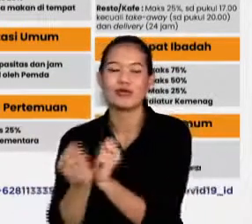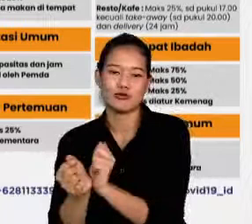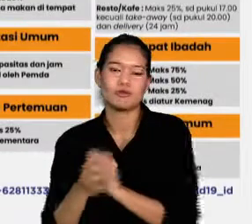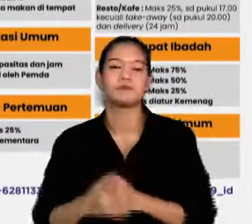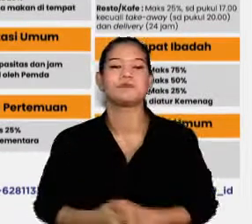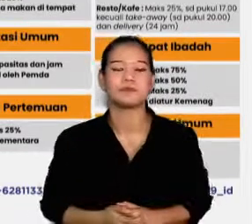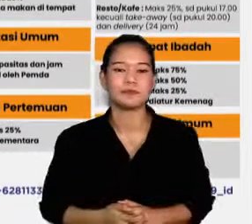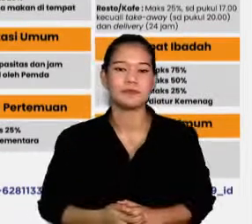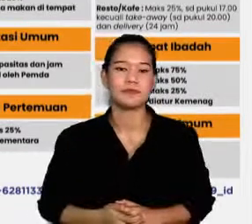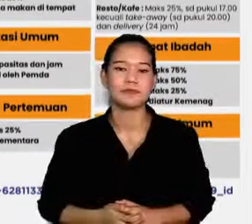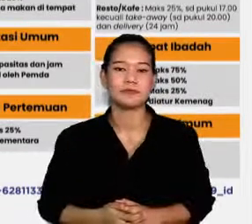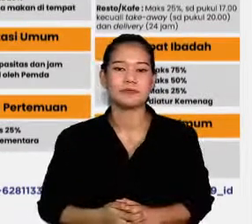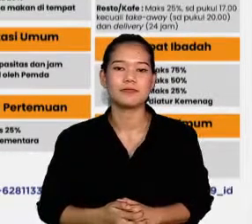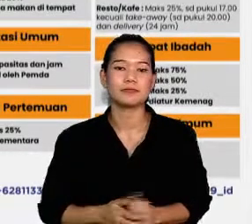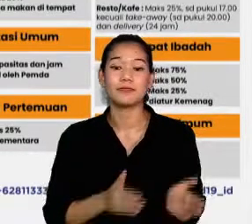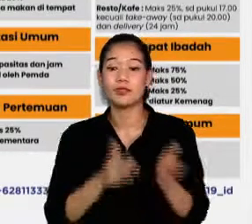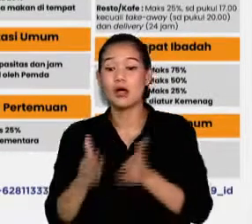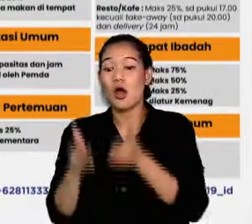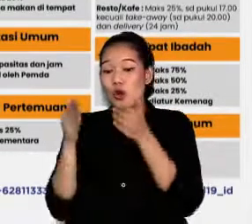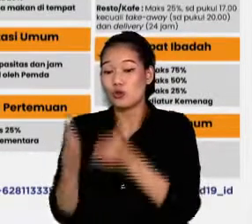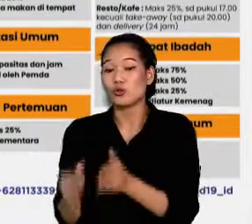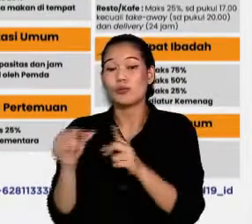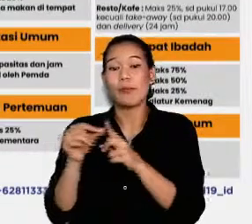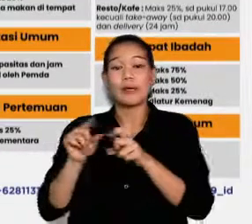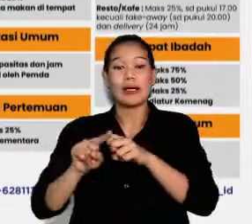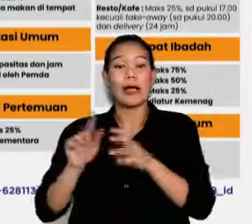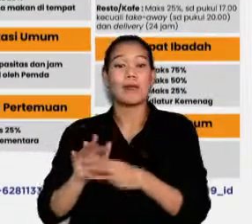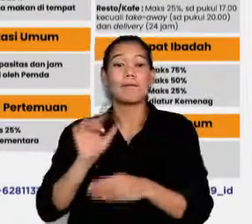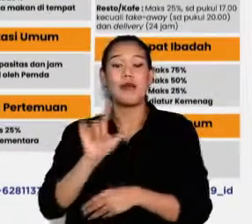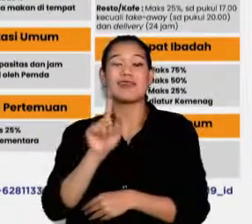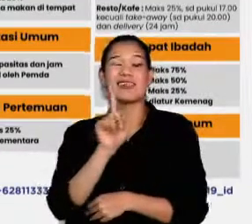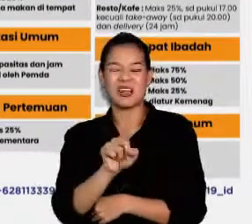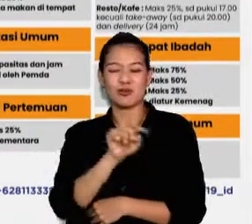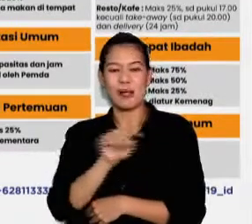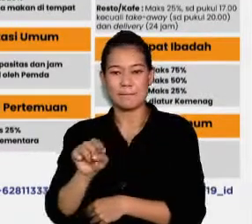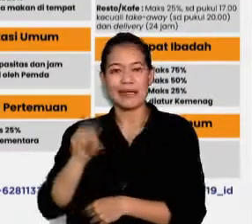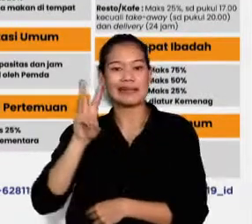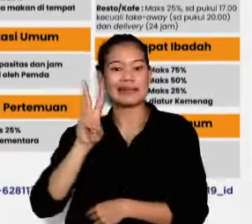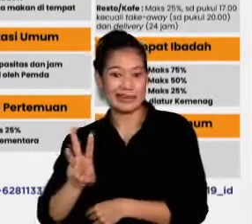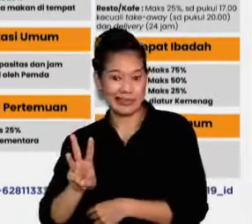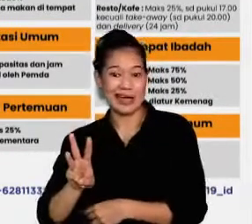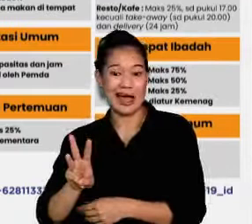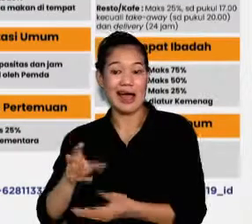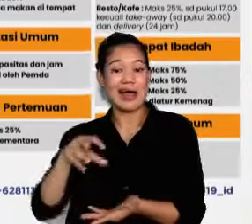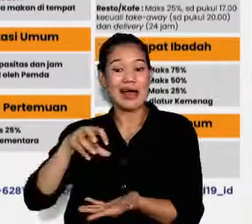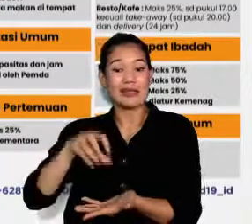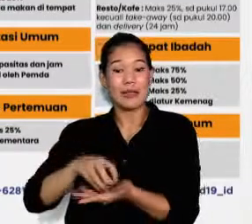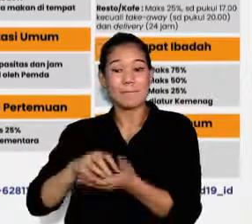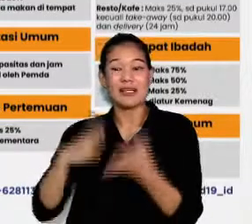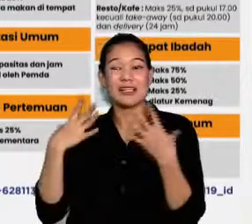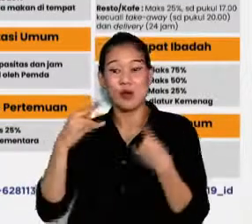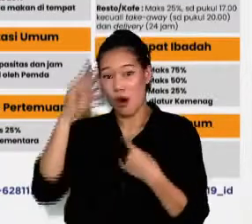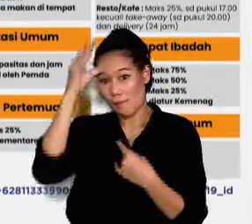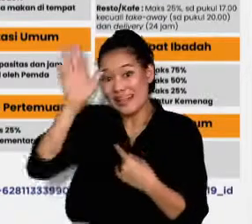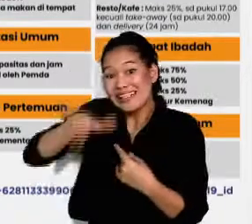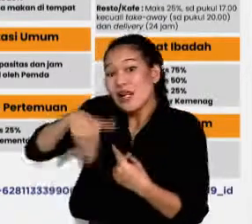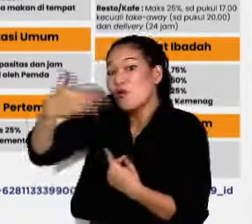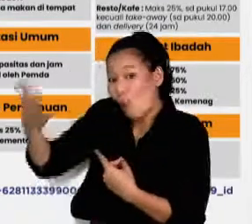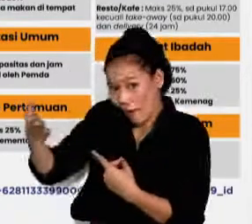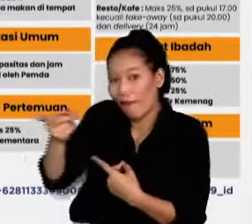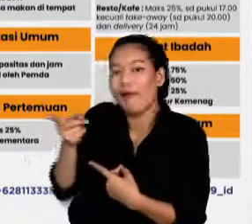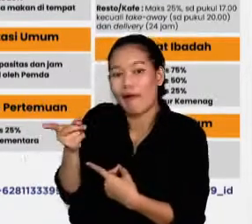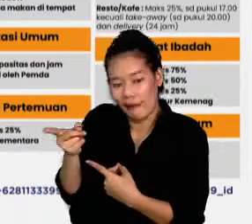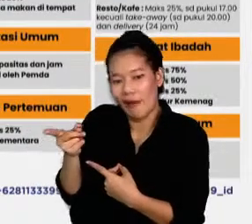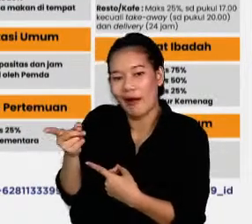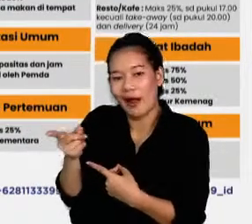tiroid Hai kemudian khusus untuk ppkm level 1 sampai dengan 3 dinon Jawa Bali yang pertama